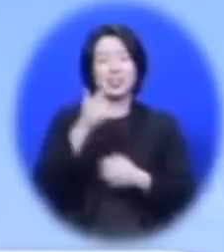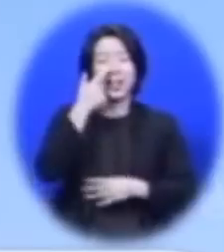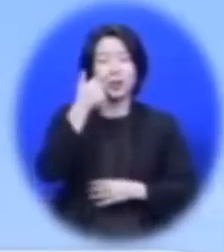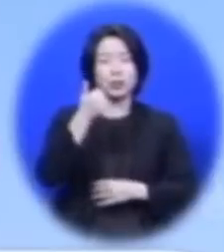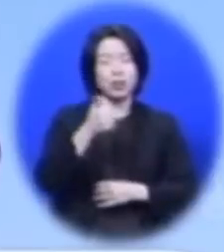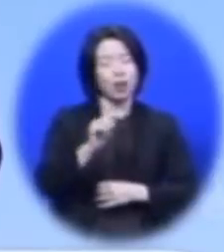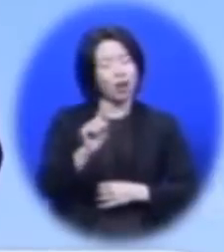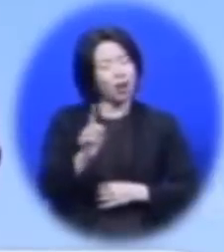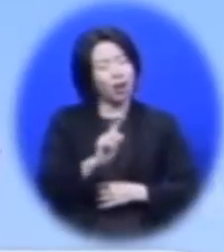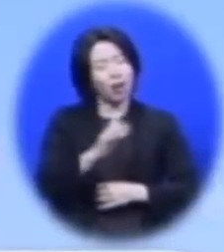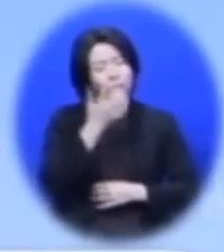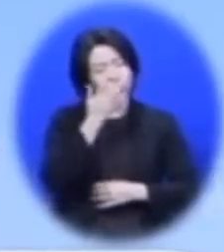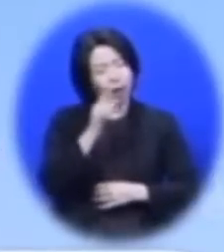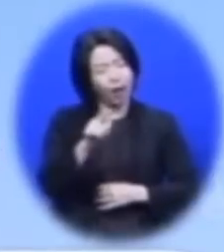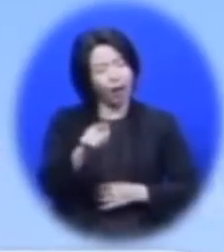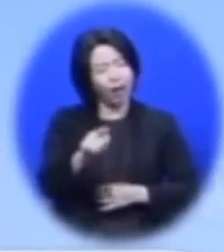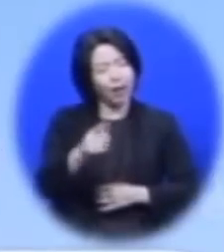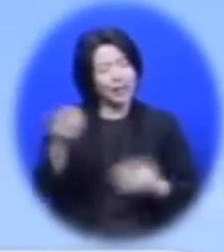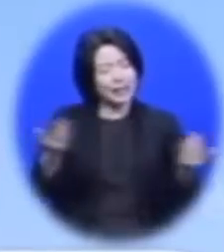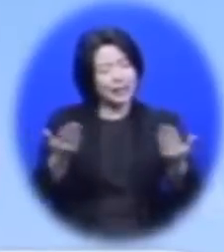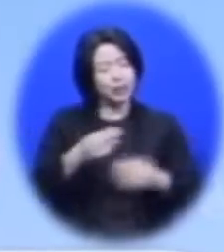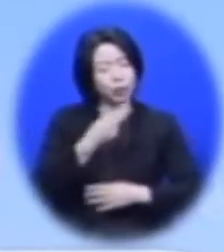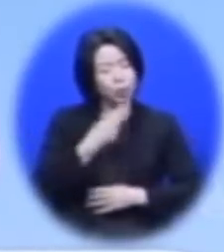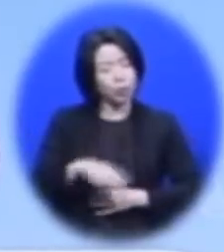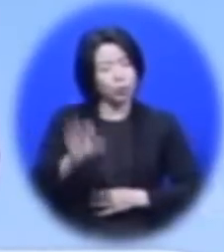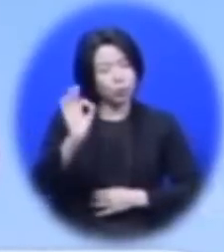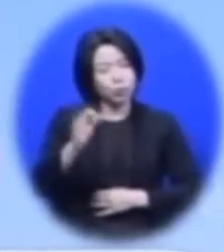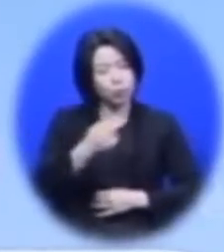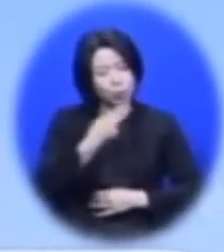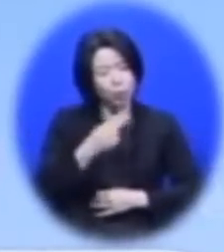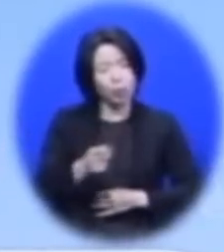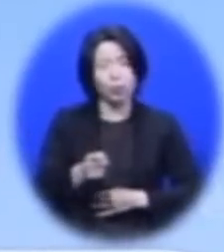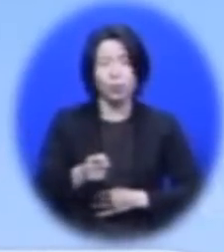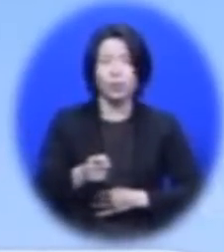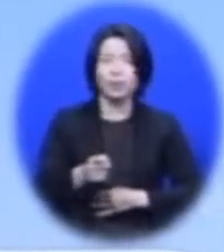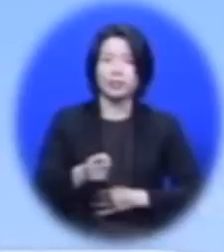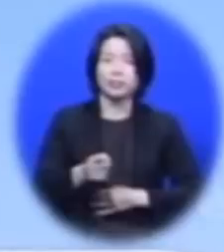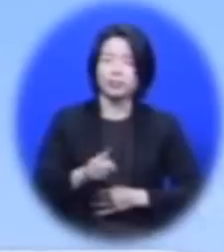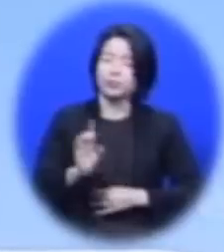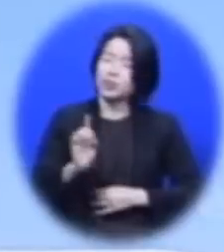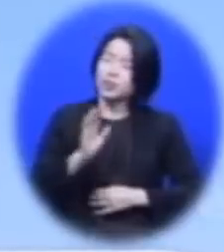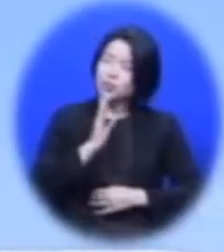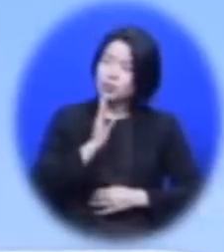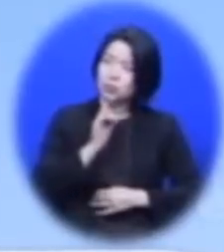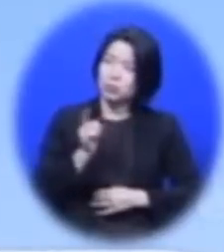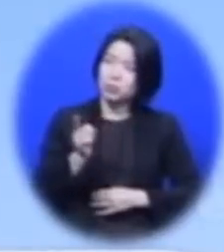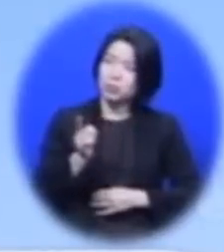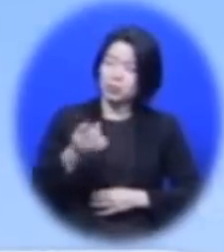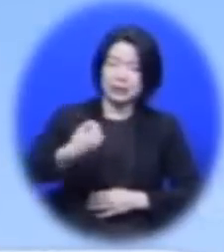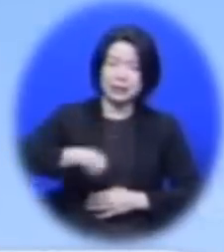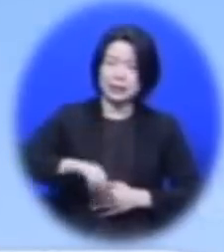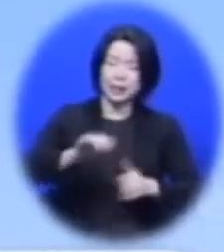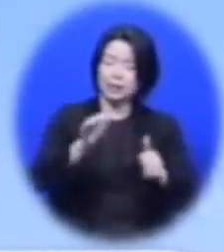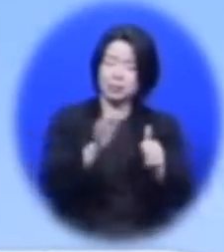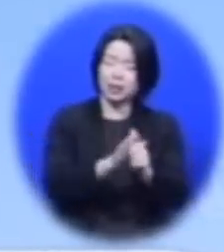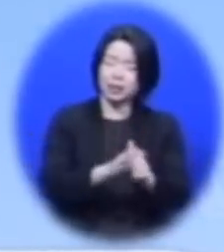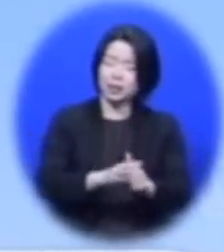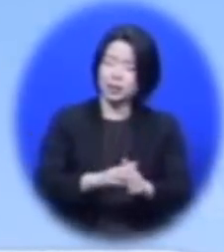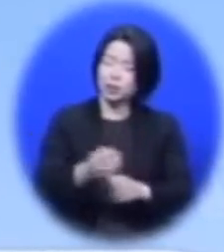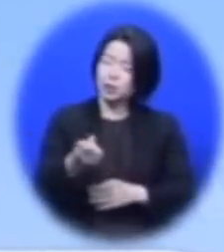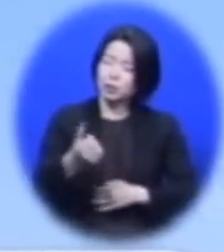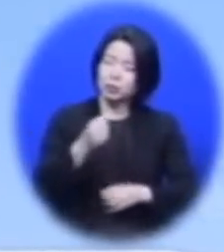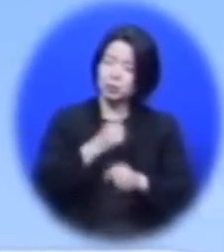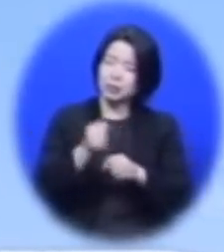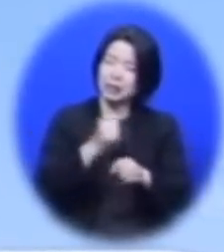이게 도무지 직업도 없는 것 같고 돈도 없는 것 같고 이 정말 딸 맡기기에는 너무